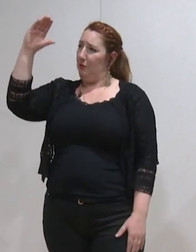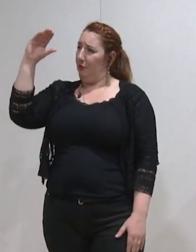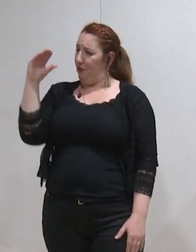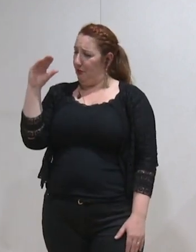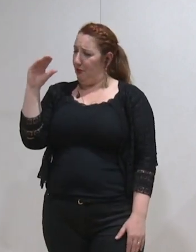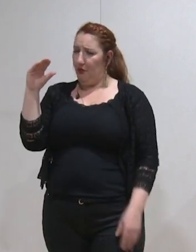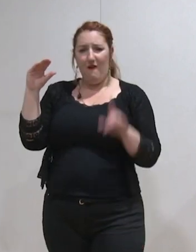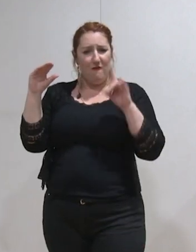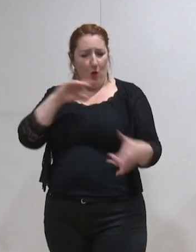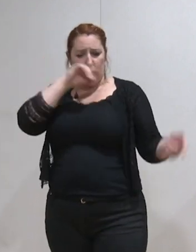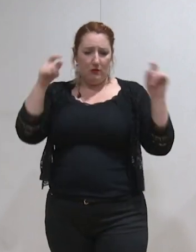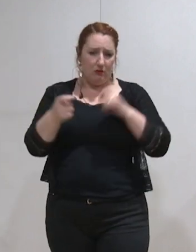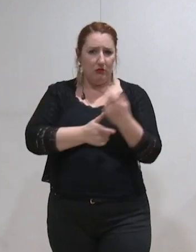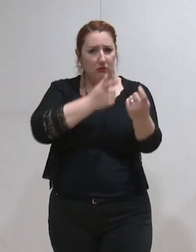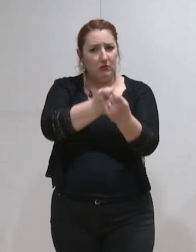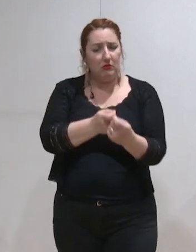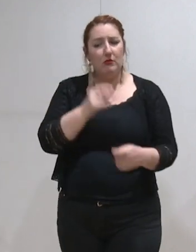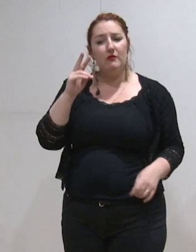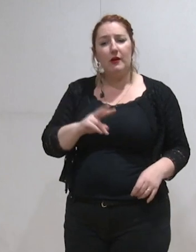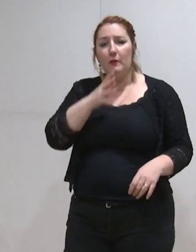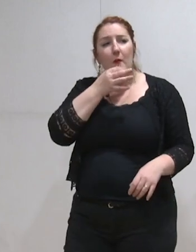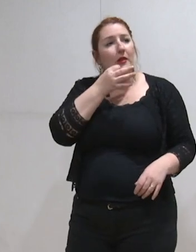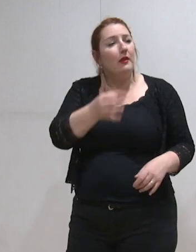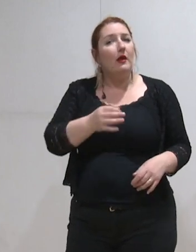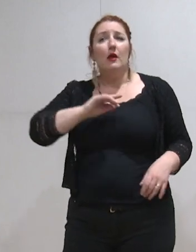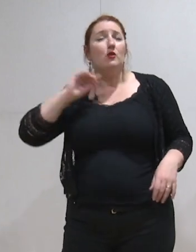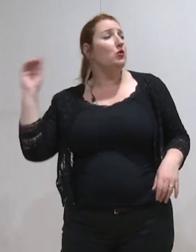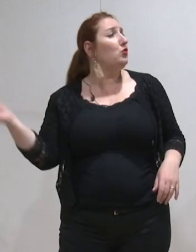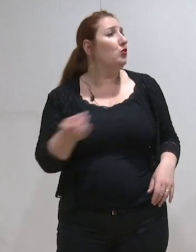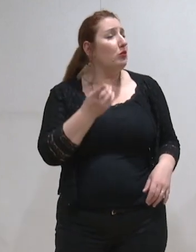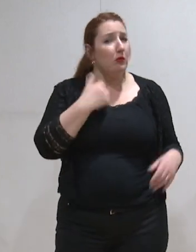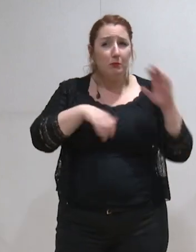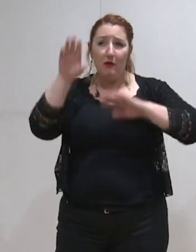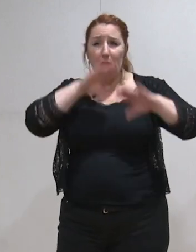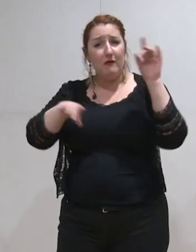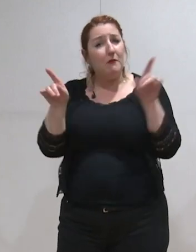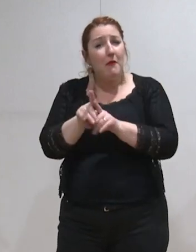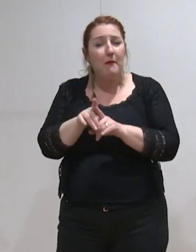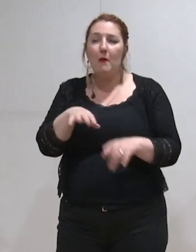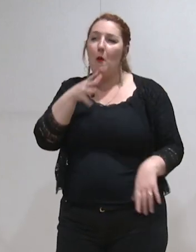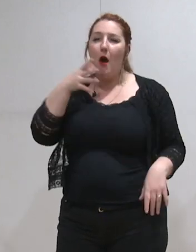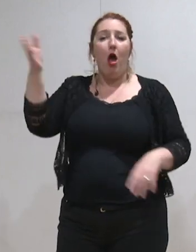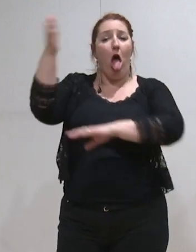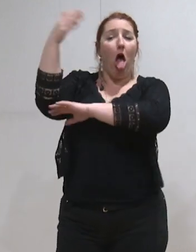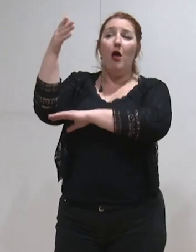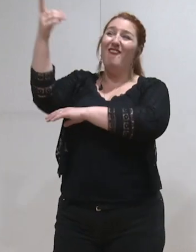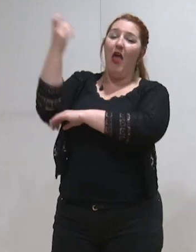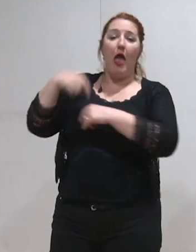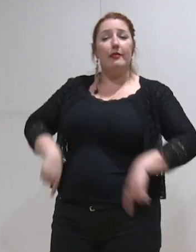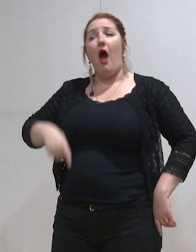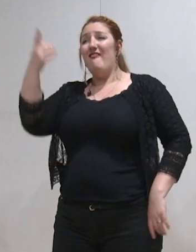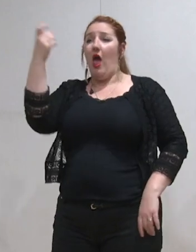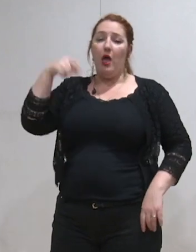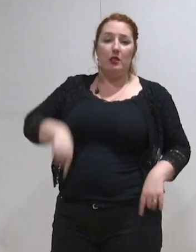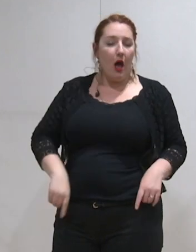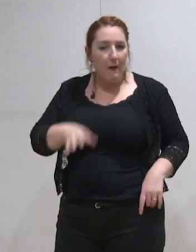pas instrumentaliser les difficultés que traversent toutes les collectivité local pour servir une petite stratégie politicienne le budget de la